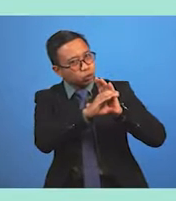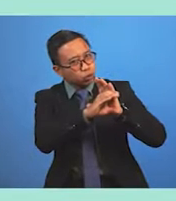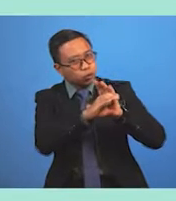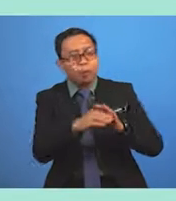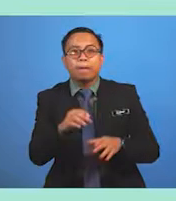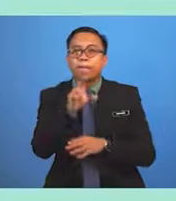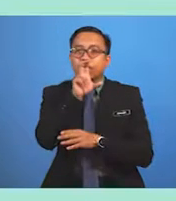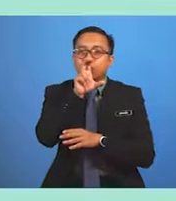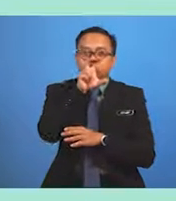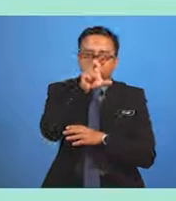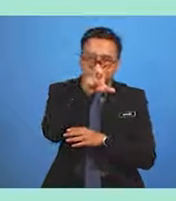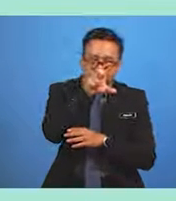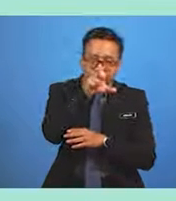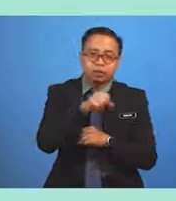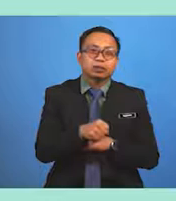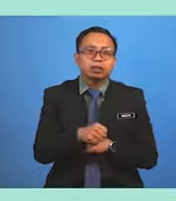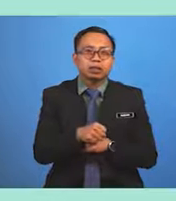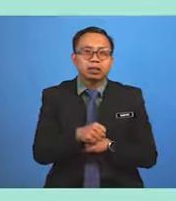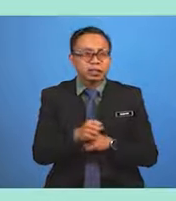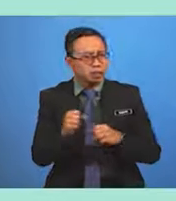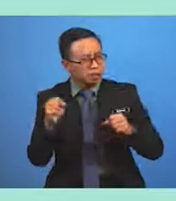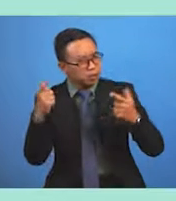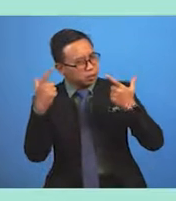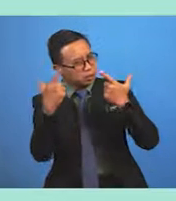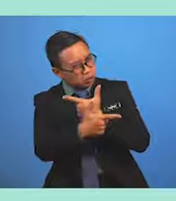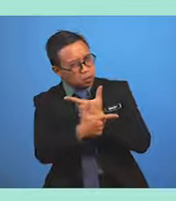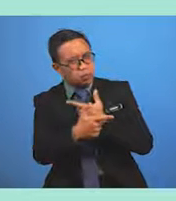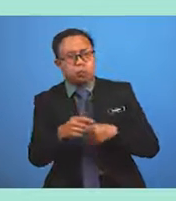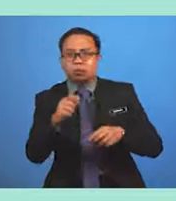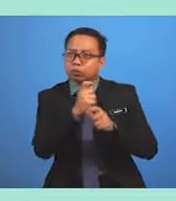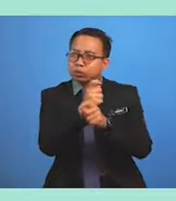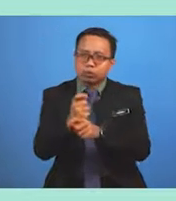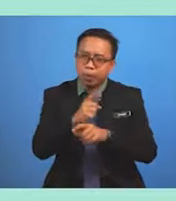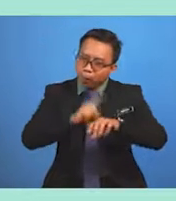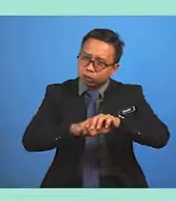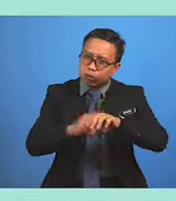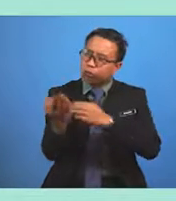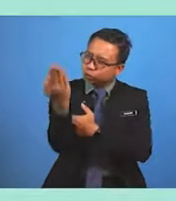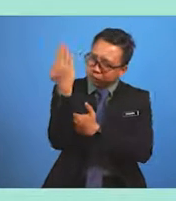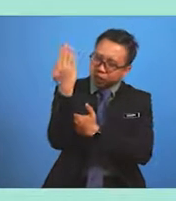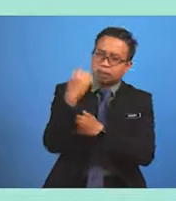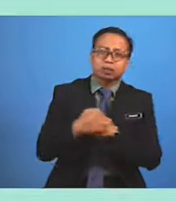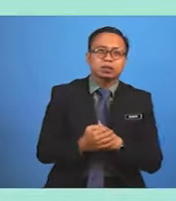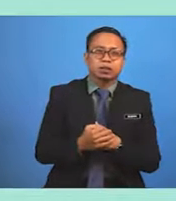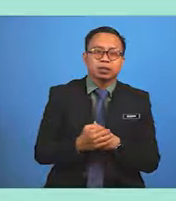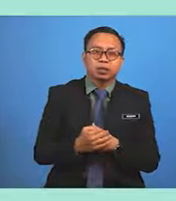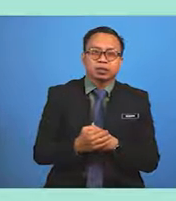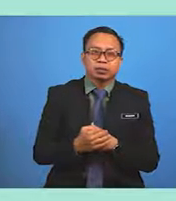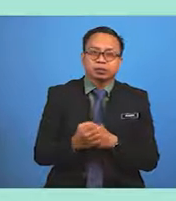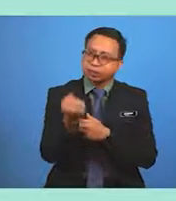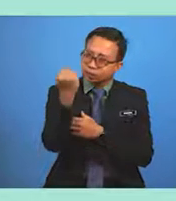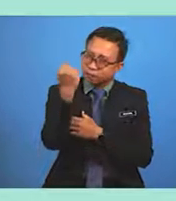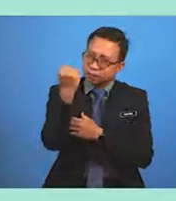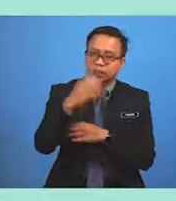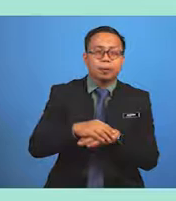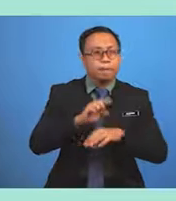burung helang. Burung helang yang menyerang tenakan pada waktu siang. Serangan lebih berkesan